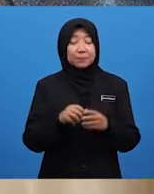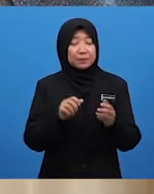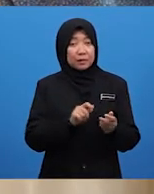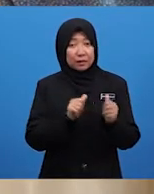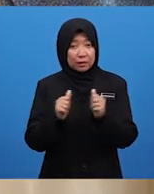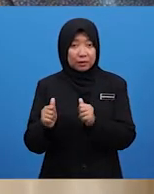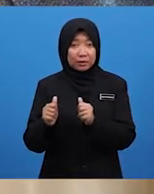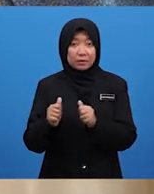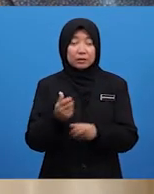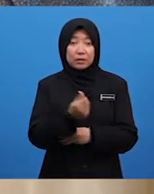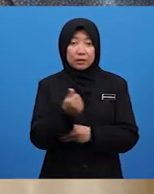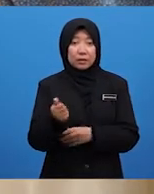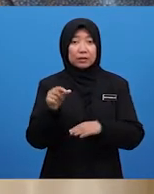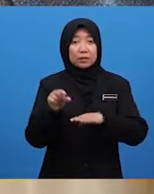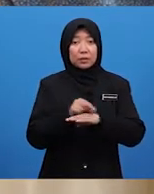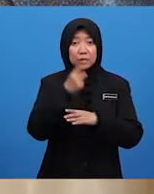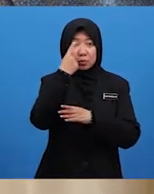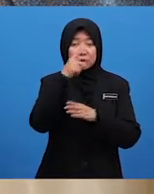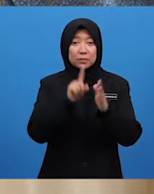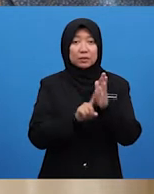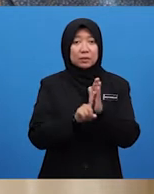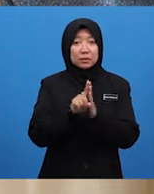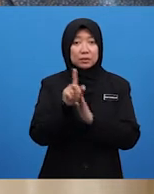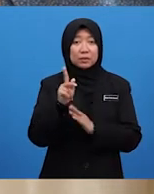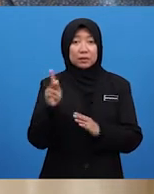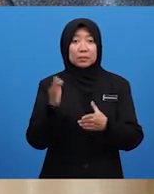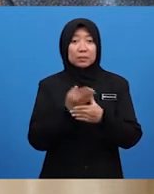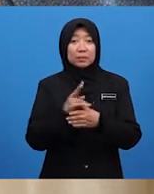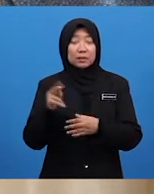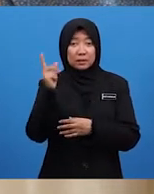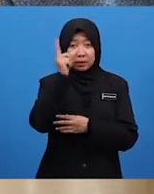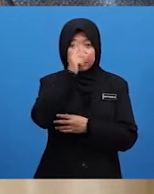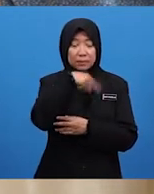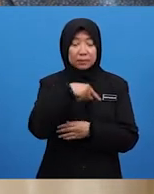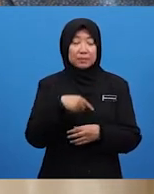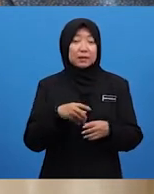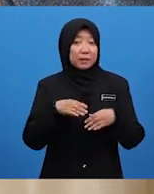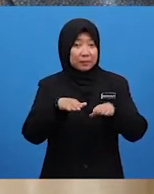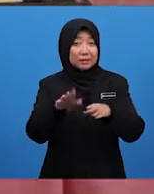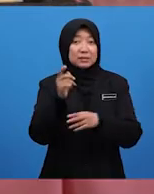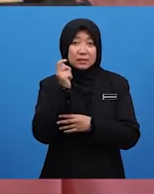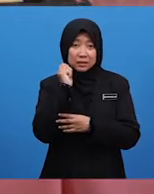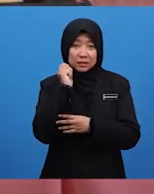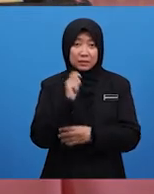alat yang digunakan untuk meninggikan bahagian hadapan mesin tadi.